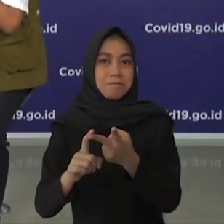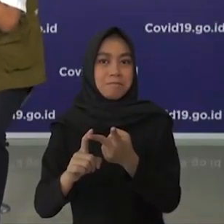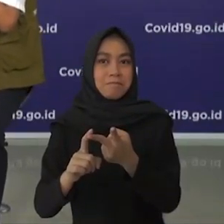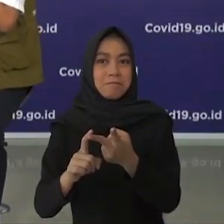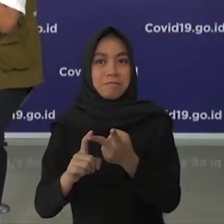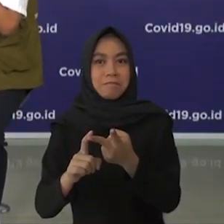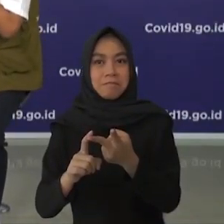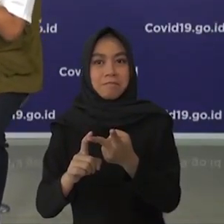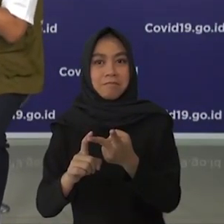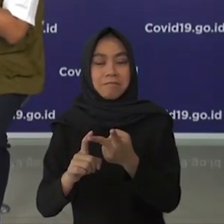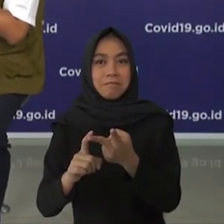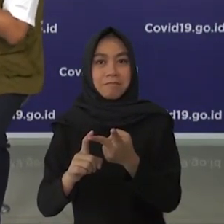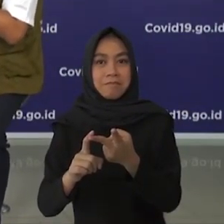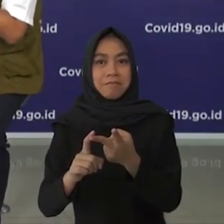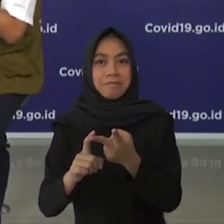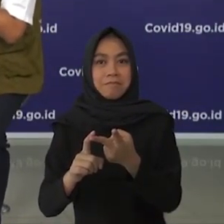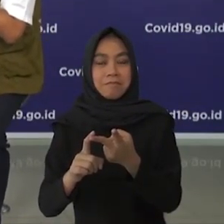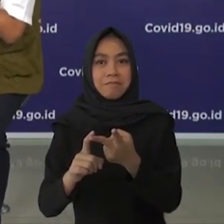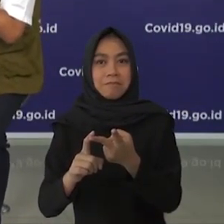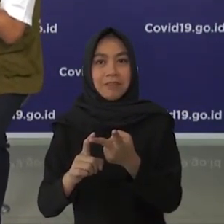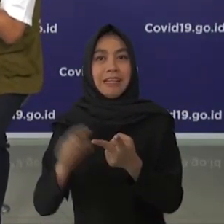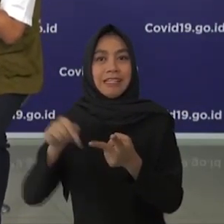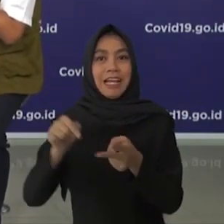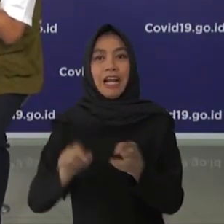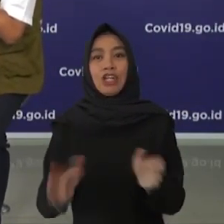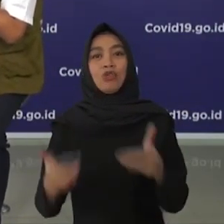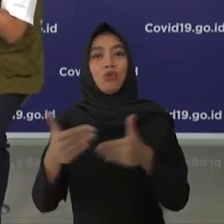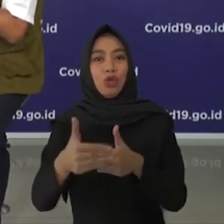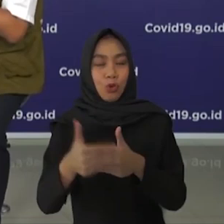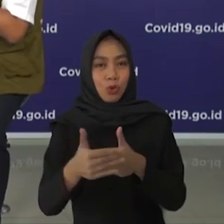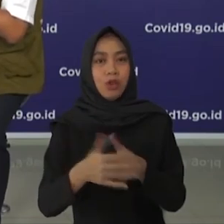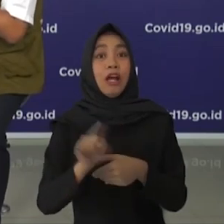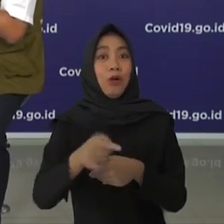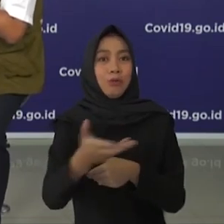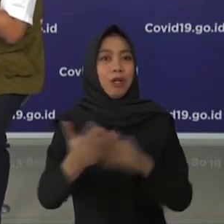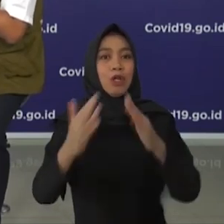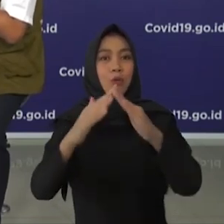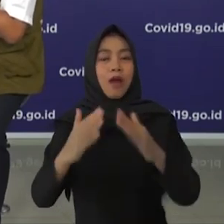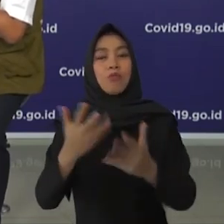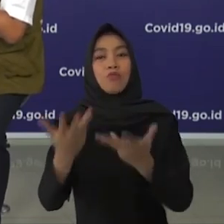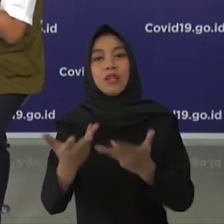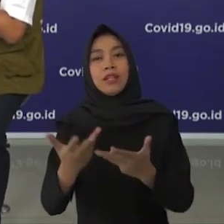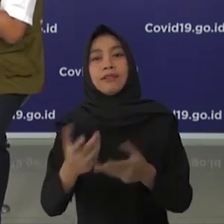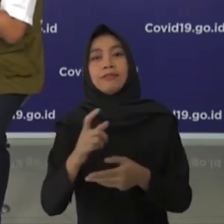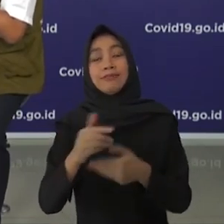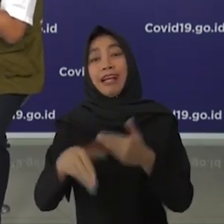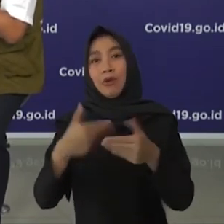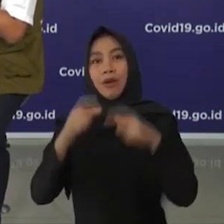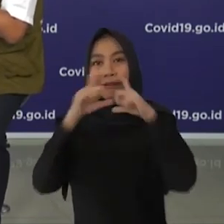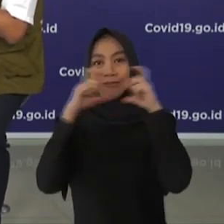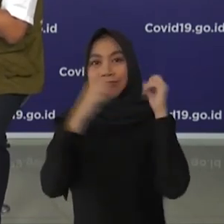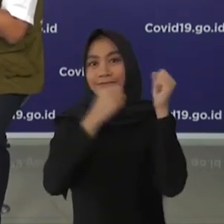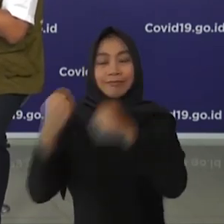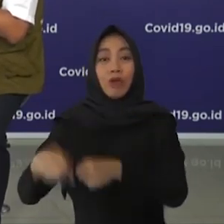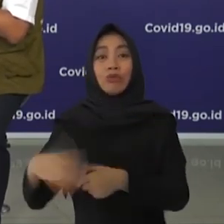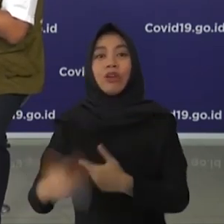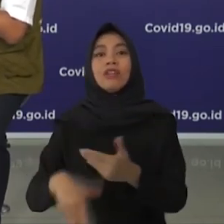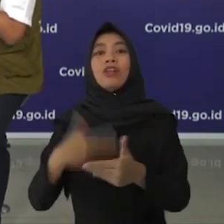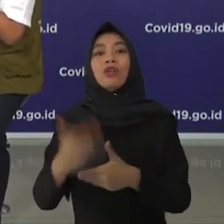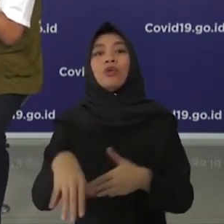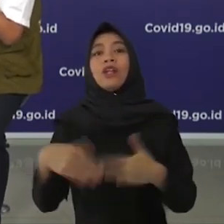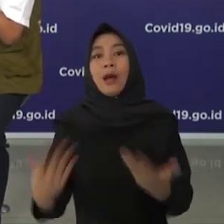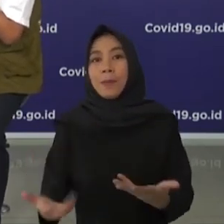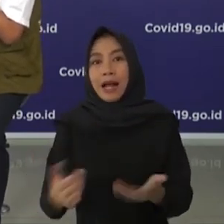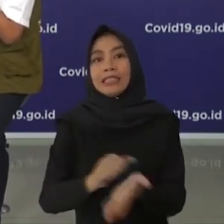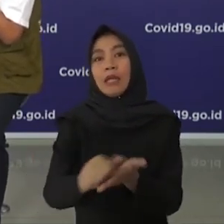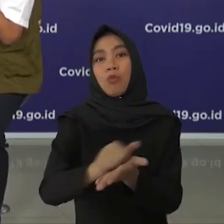jadi sama-sama kita sama-sama karena berhubung kita di studio ya pemirsa, kalau Anda di rumah artinya adalah cuci tangan pakai sabun ya, berarti